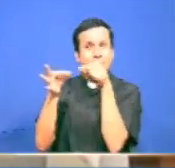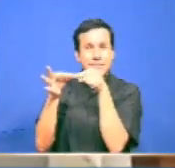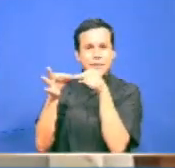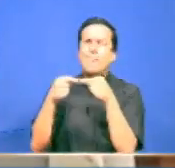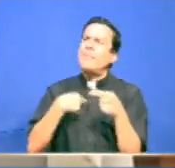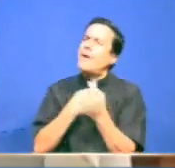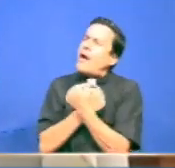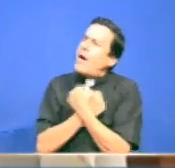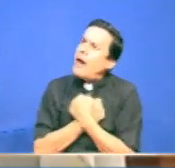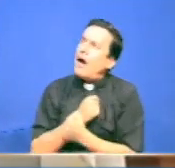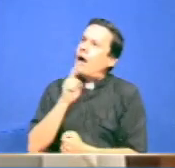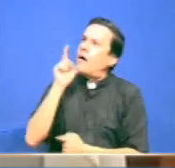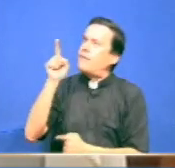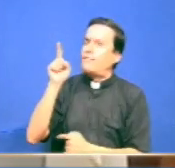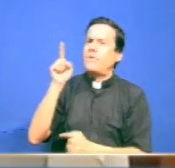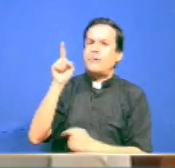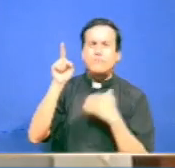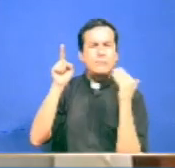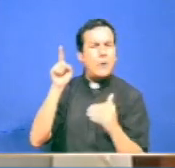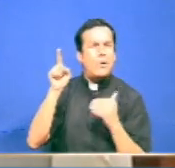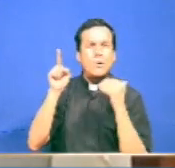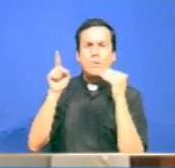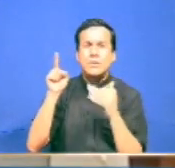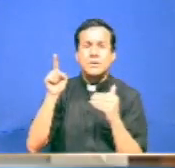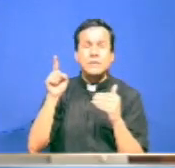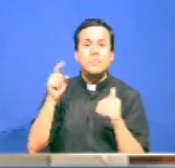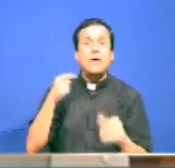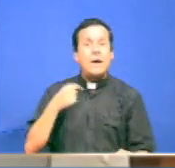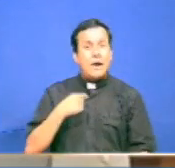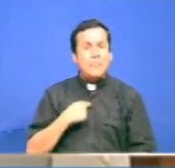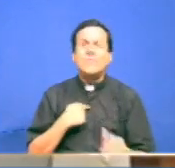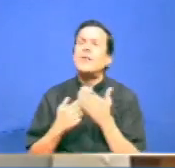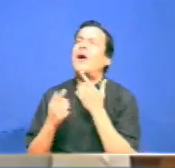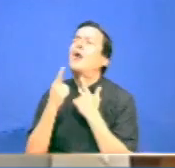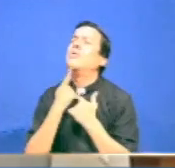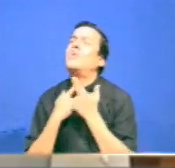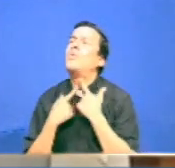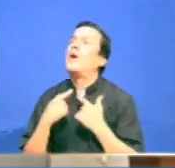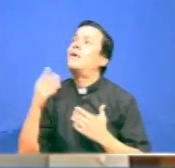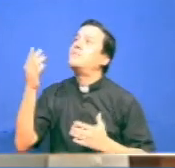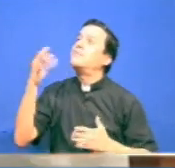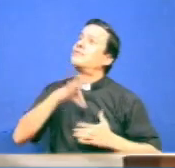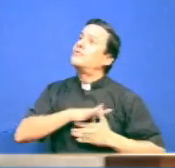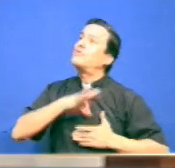you above all things, and I desire to receive you into my soul.